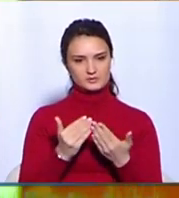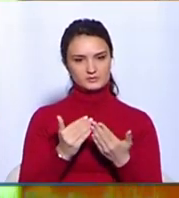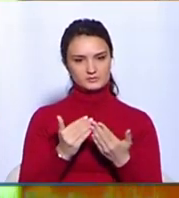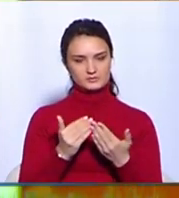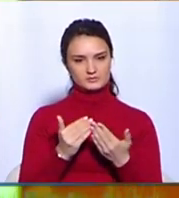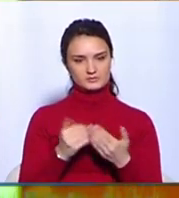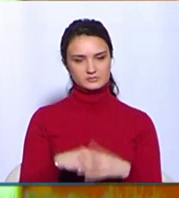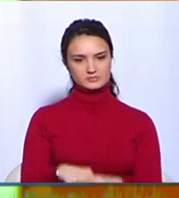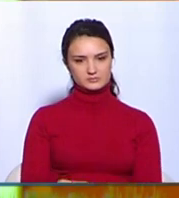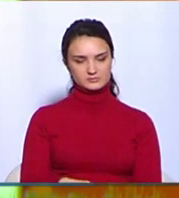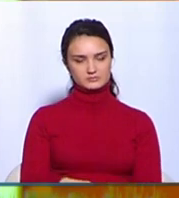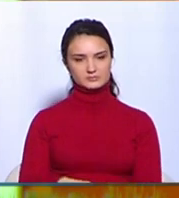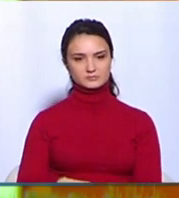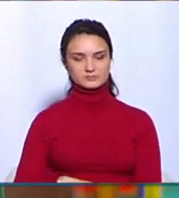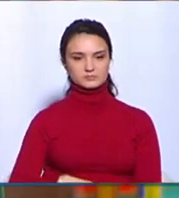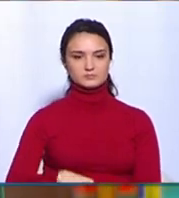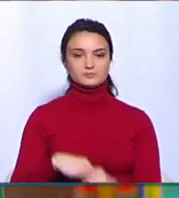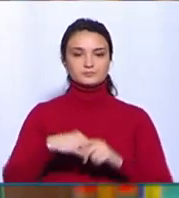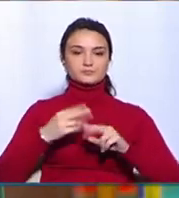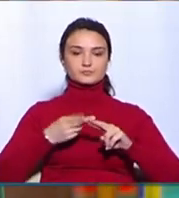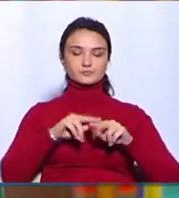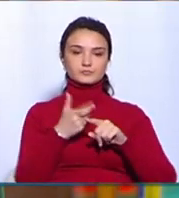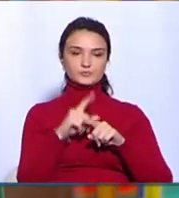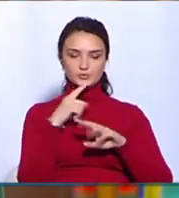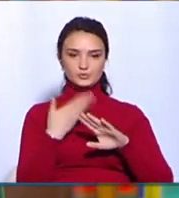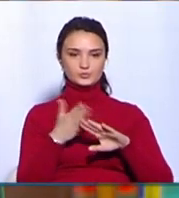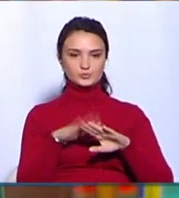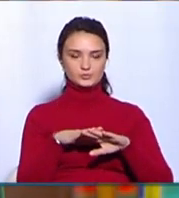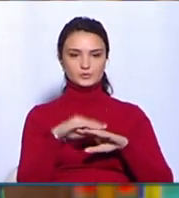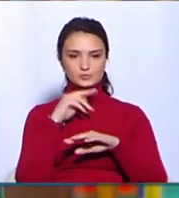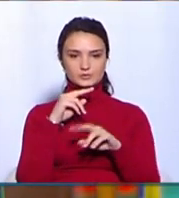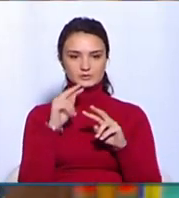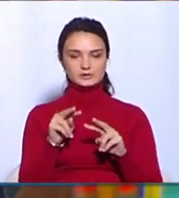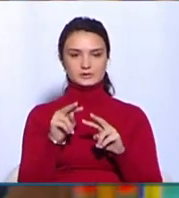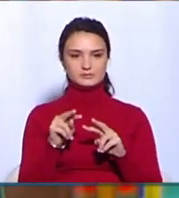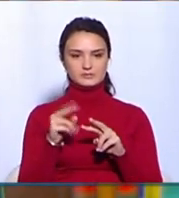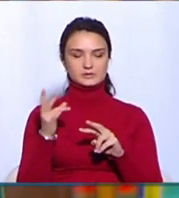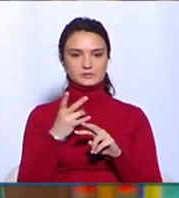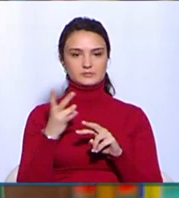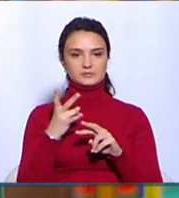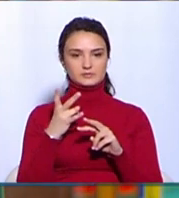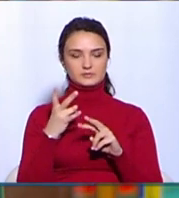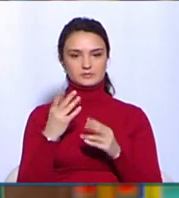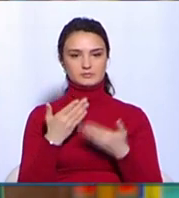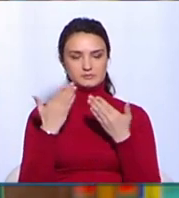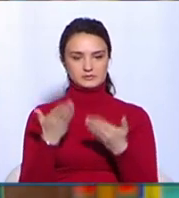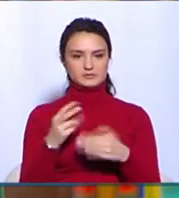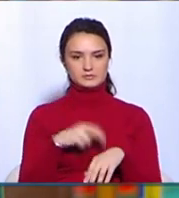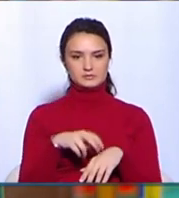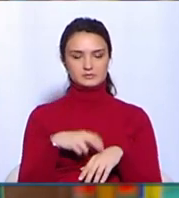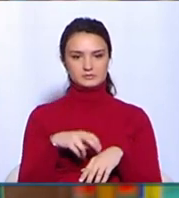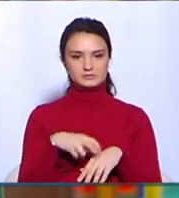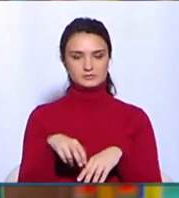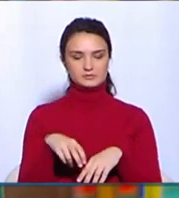დაბინძურების, დასნებოვნების და ასე შემდეგ. ამიტომ ძალიან რთულია, ყურადსაღებია, უნდა მიმართონ ექიმს და კიდევ